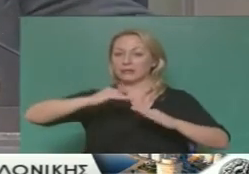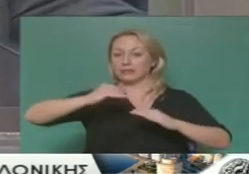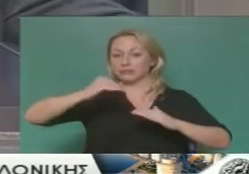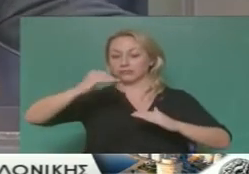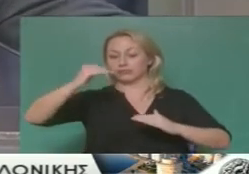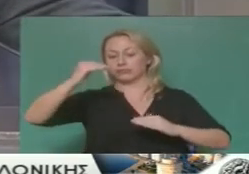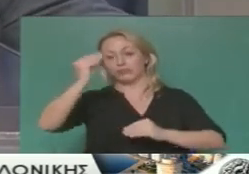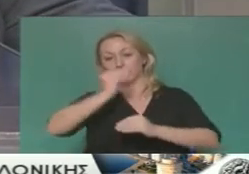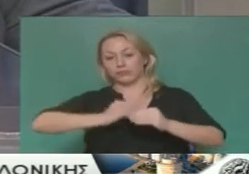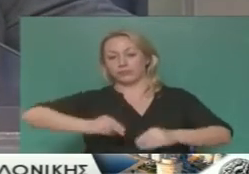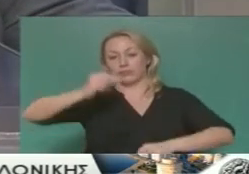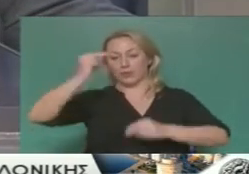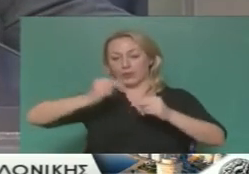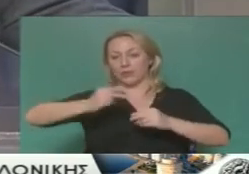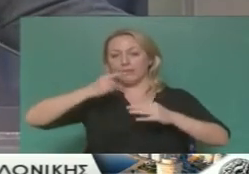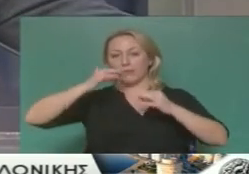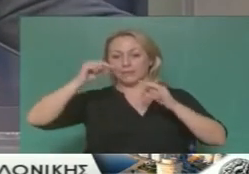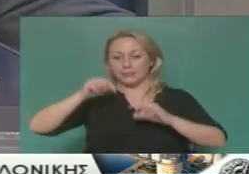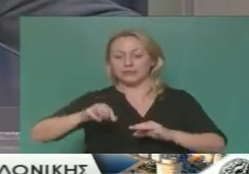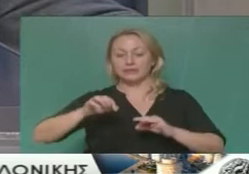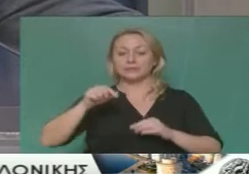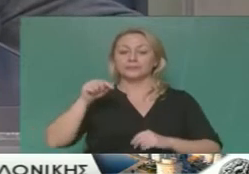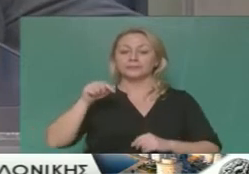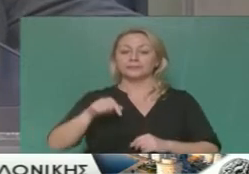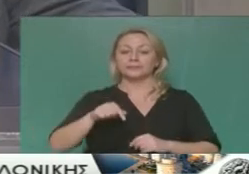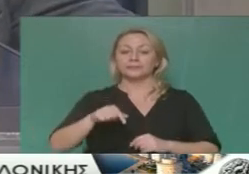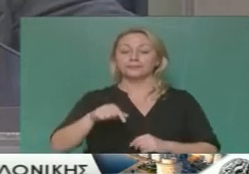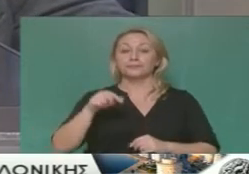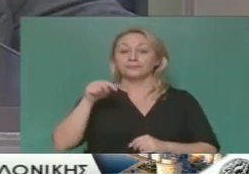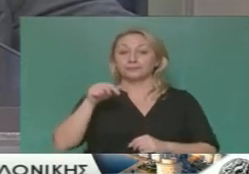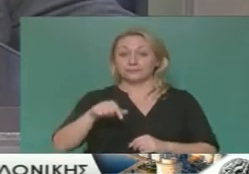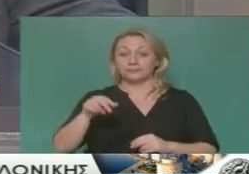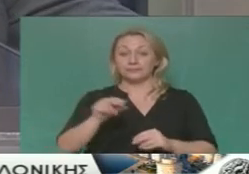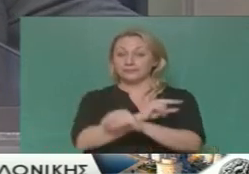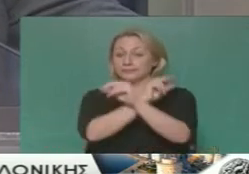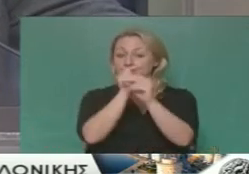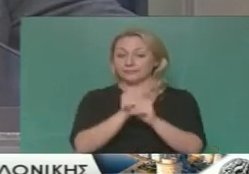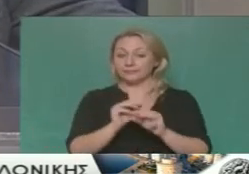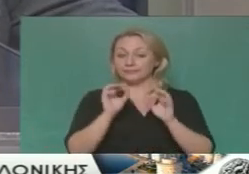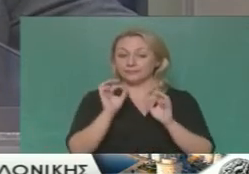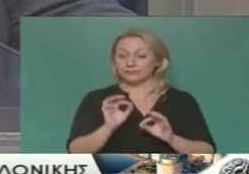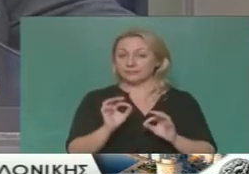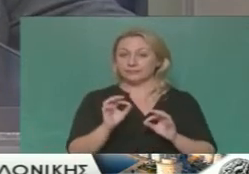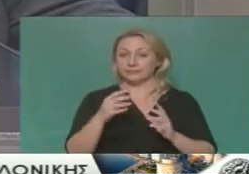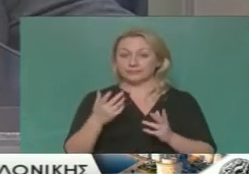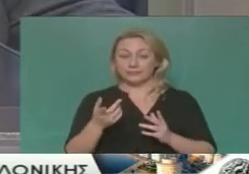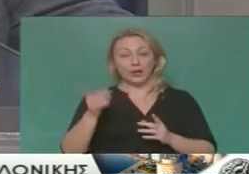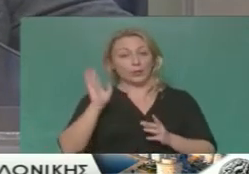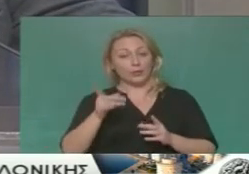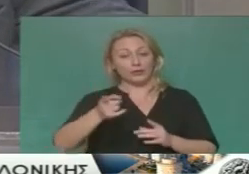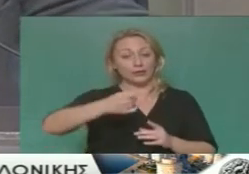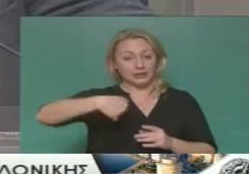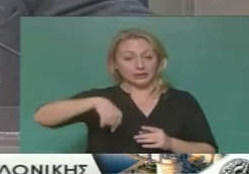ανωδικά δημιουργήσαν για να φτάσουμε σε αυτό το χάος σήμερα. Και βγαίνει το εξής συμπέρασμα, το οποίο μπορείτε να το δείτε κι